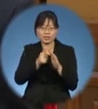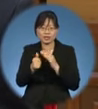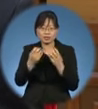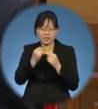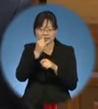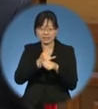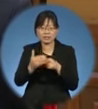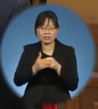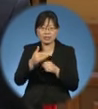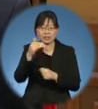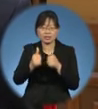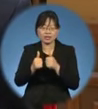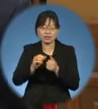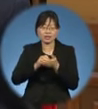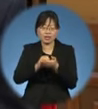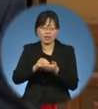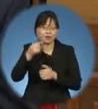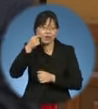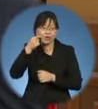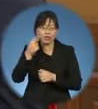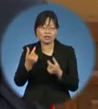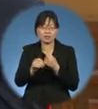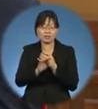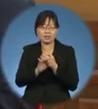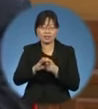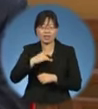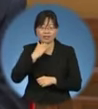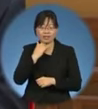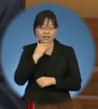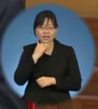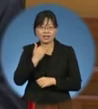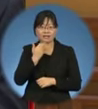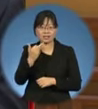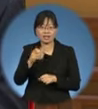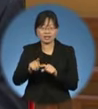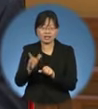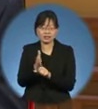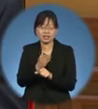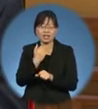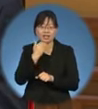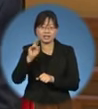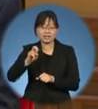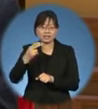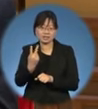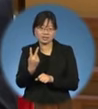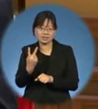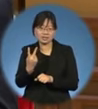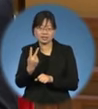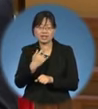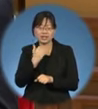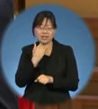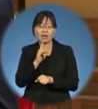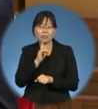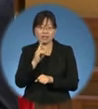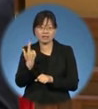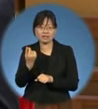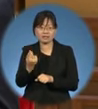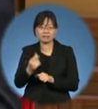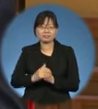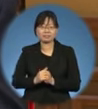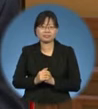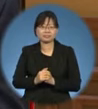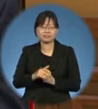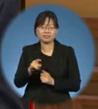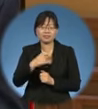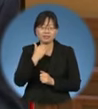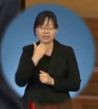많기 때문에 경기에 못 나가거든요. 그러면 그 연령이 18세부터 한 22세 이 연령이에요. 그러면